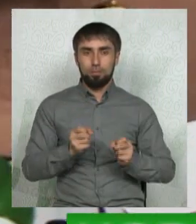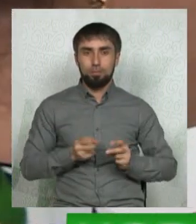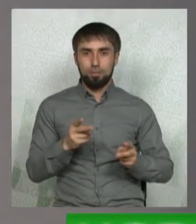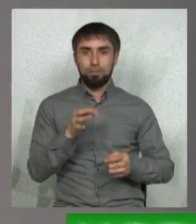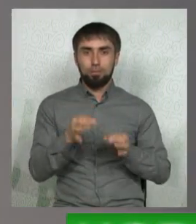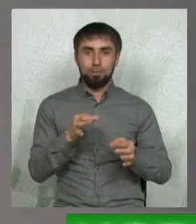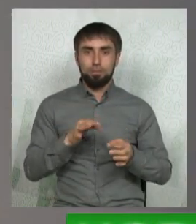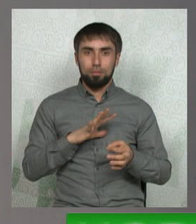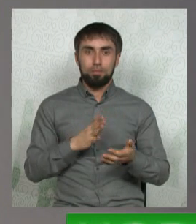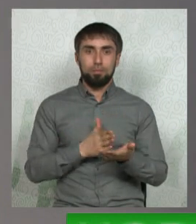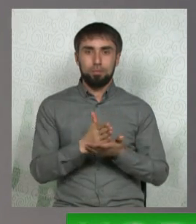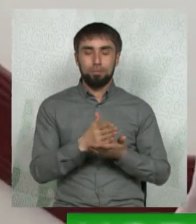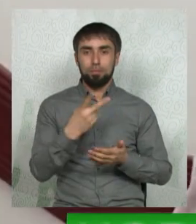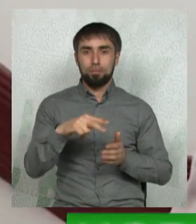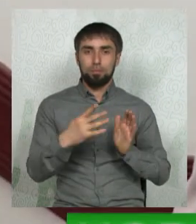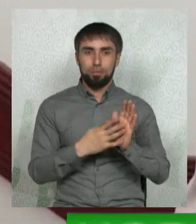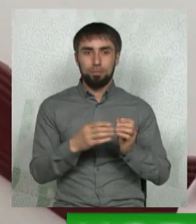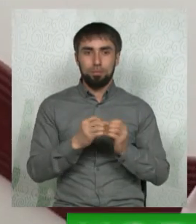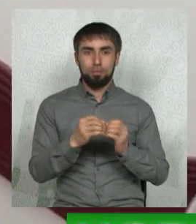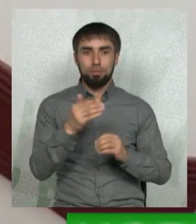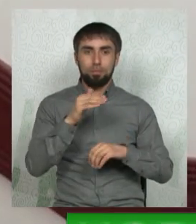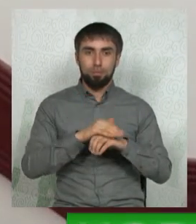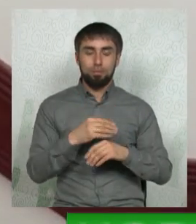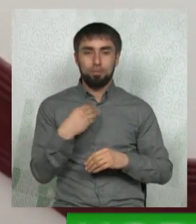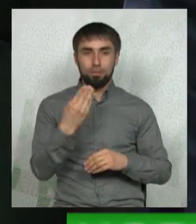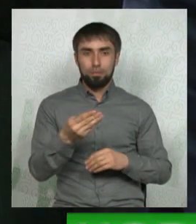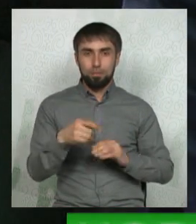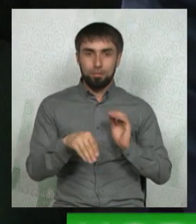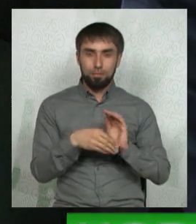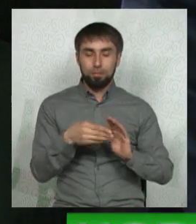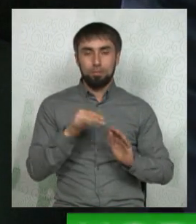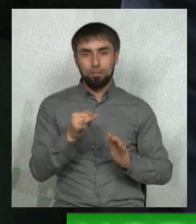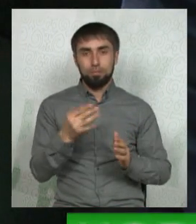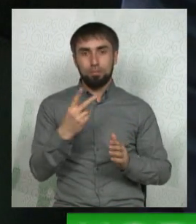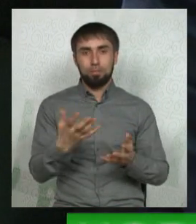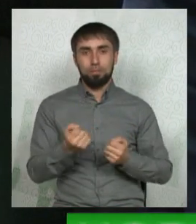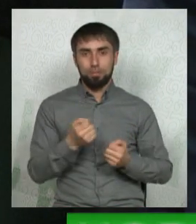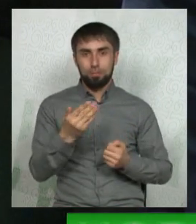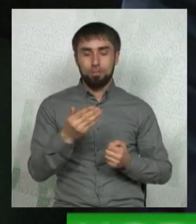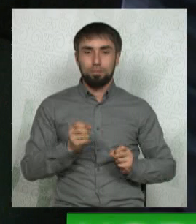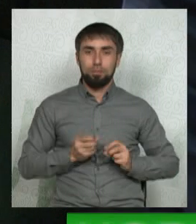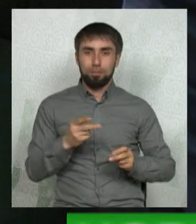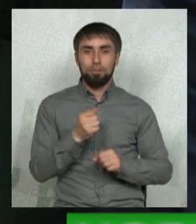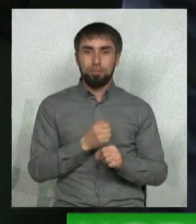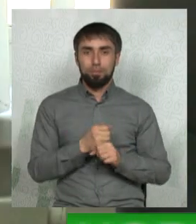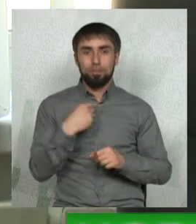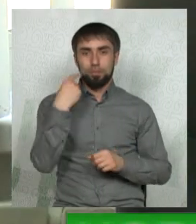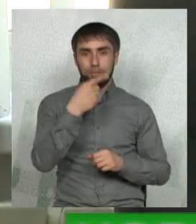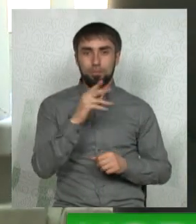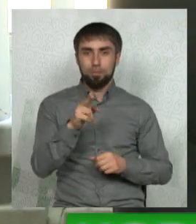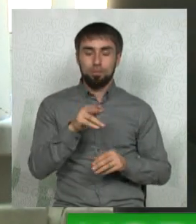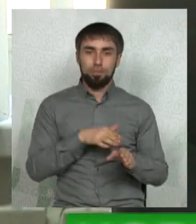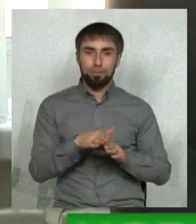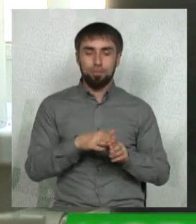суд направлено 29, 10 из них по фактам дачи взяток, 2 по факту получения. Преступление совершено лицами,